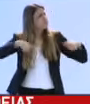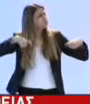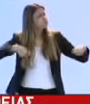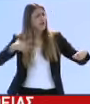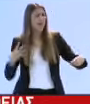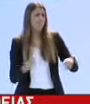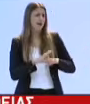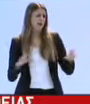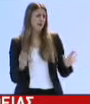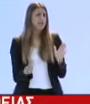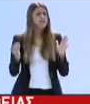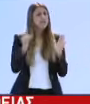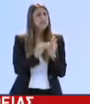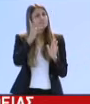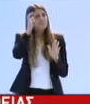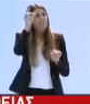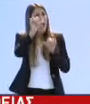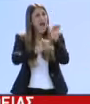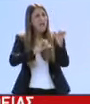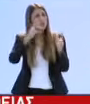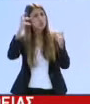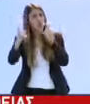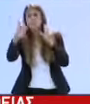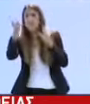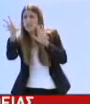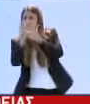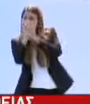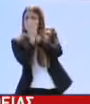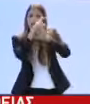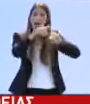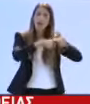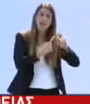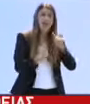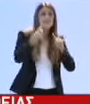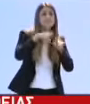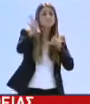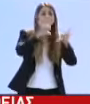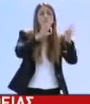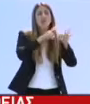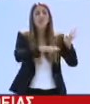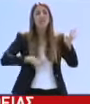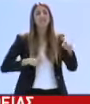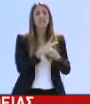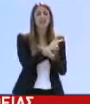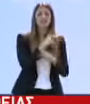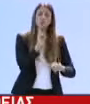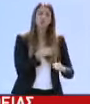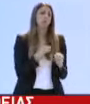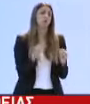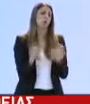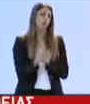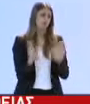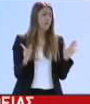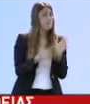λαμβάνει υπόψη τις τεράστιες αλλαγές που συντελούνται στον κόσμο, με αξιοκρατία στην επιλογή των δασκάλων, με σύγχρονη οργάνωση, με